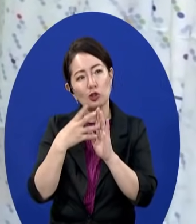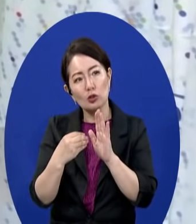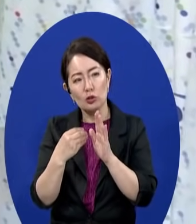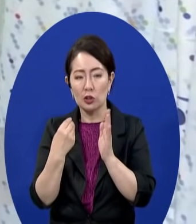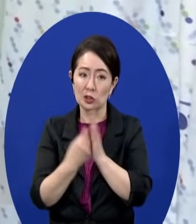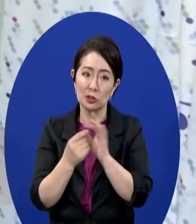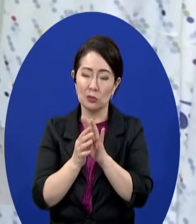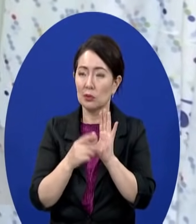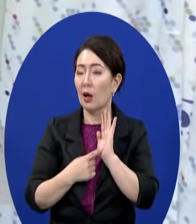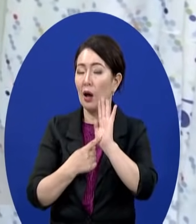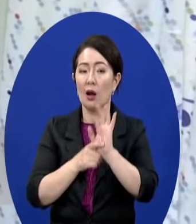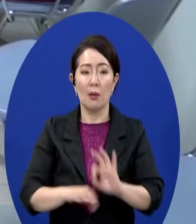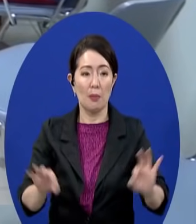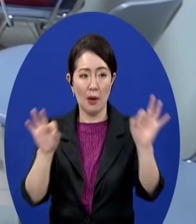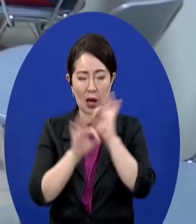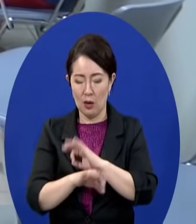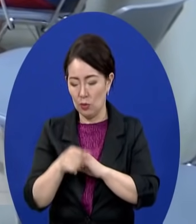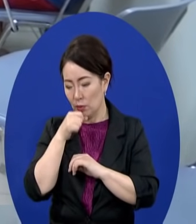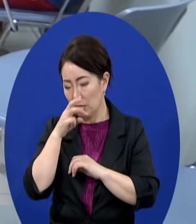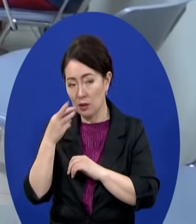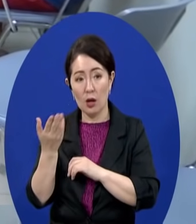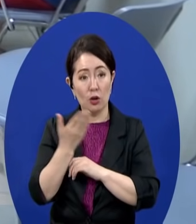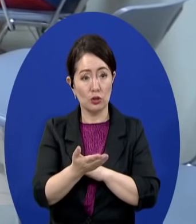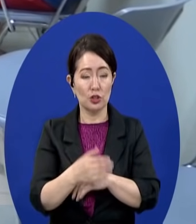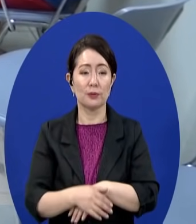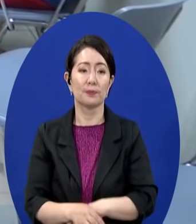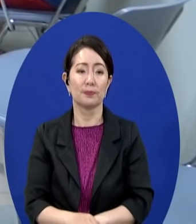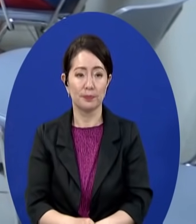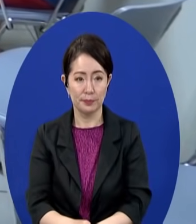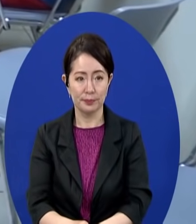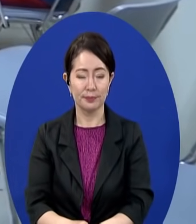шинж тэмдэг илрээгүй гэж холбогдох эсрүүлжүүд мэдээлсэн байна.